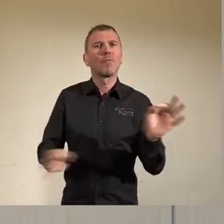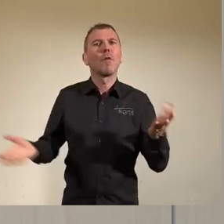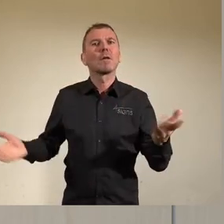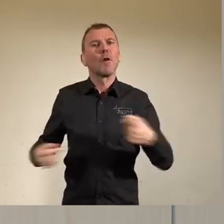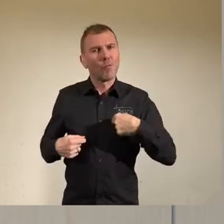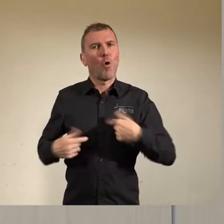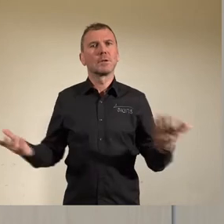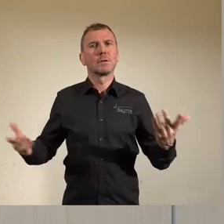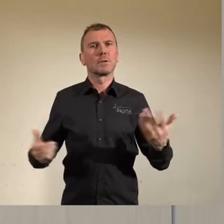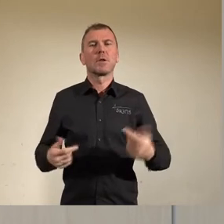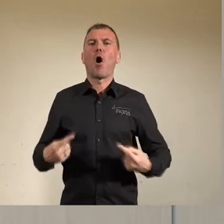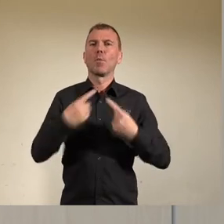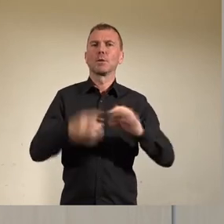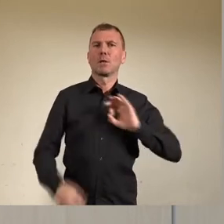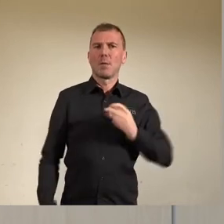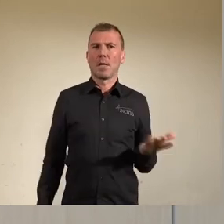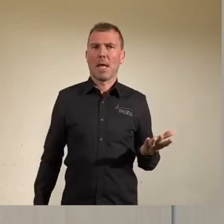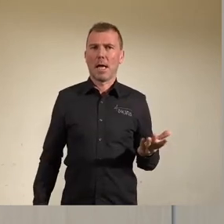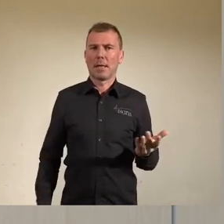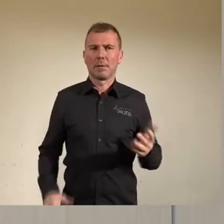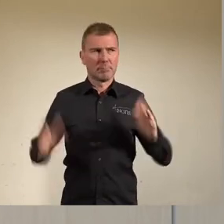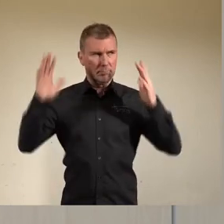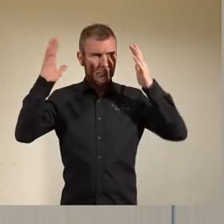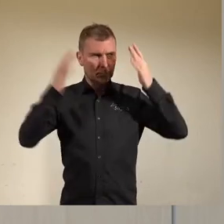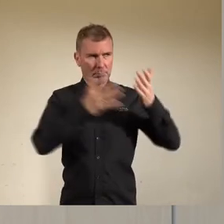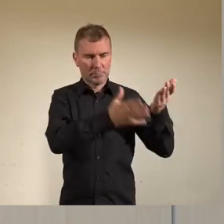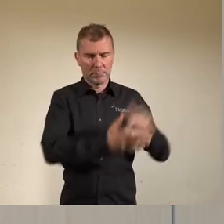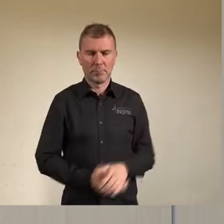Oppositionspartei. Wir sind für eine schlanke Verwaltung,